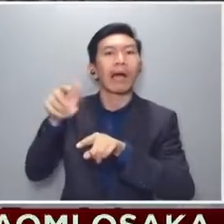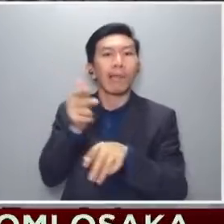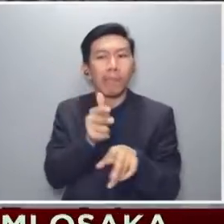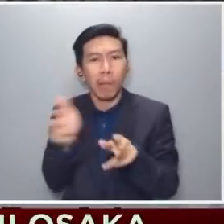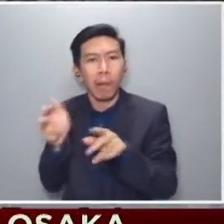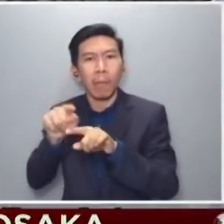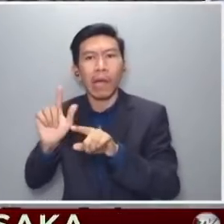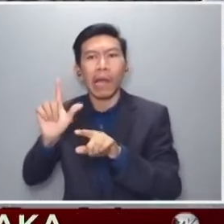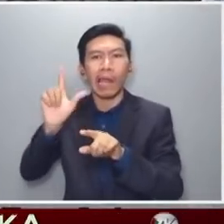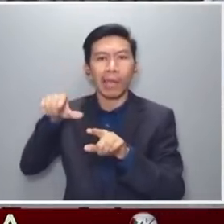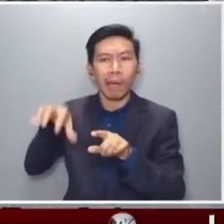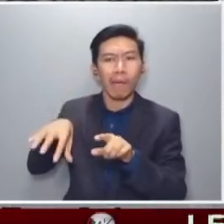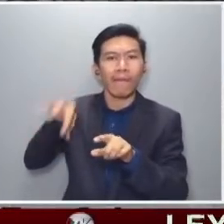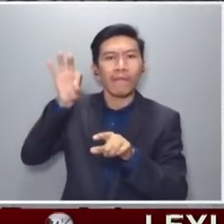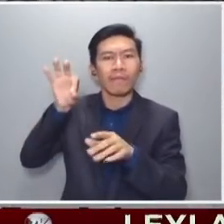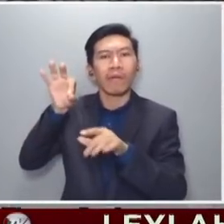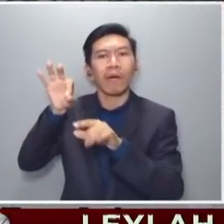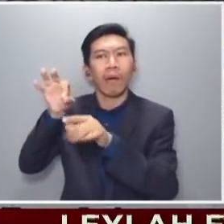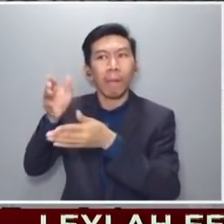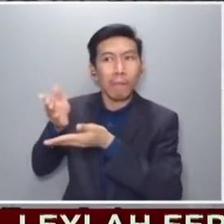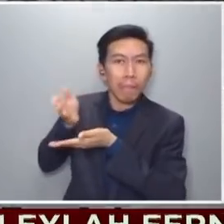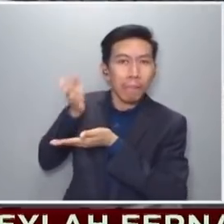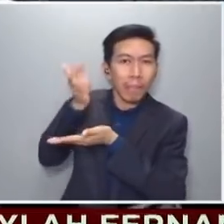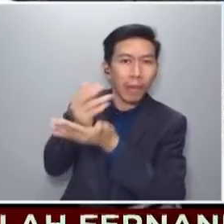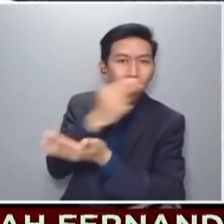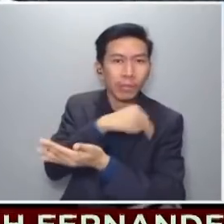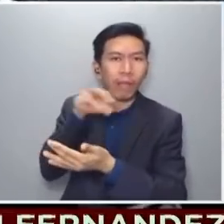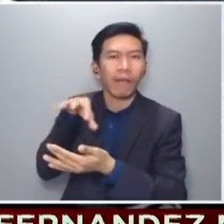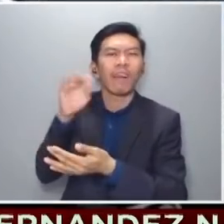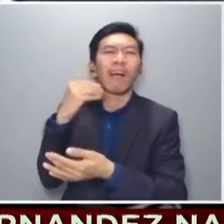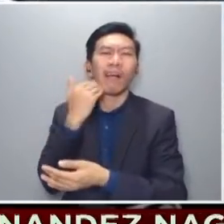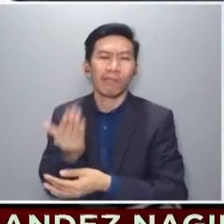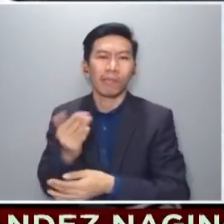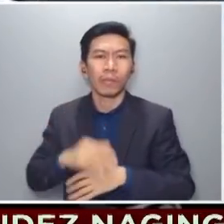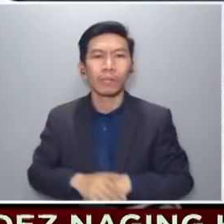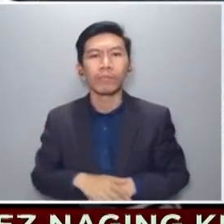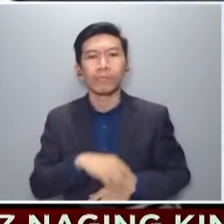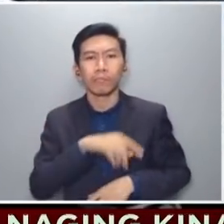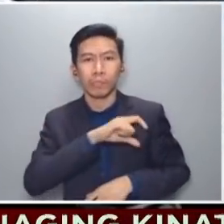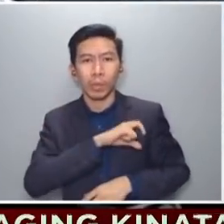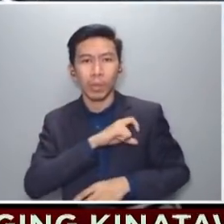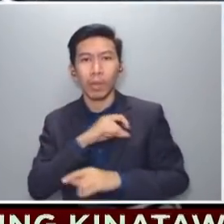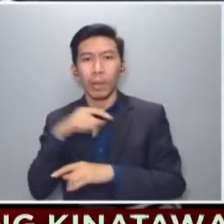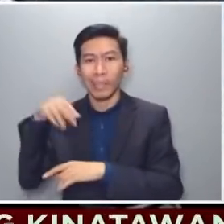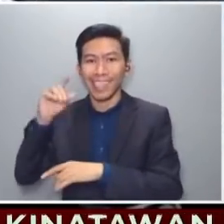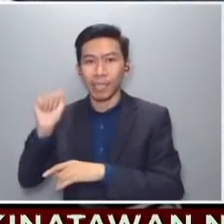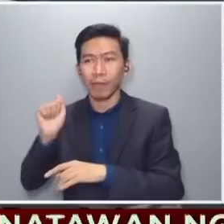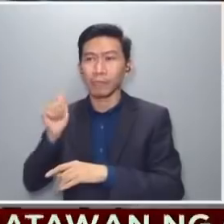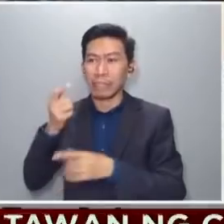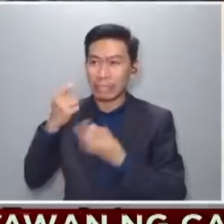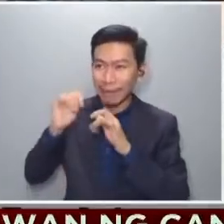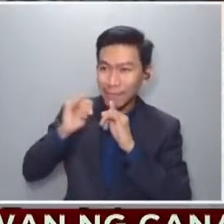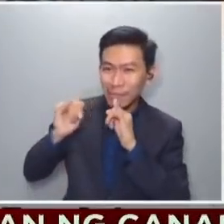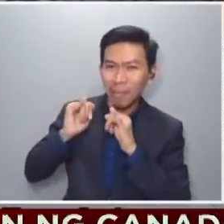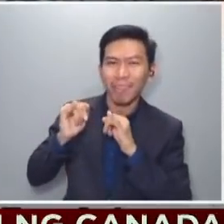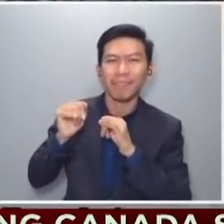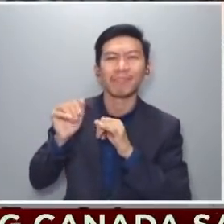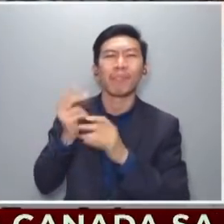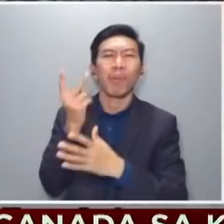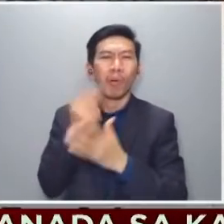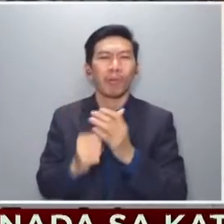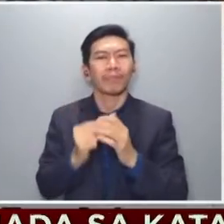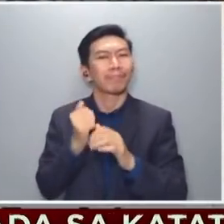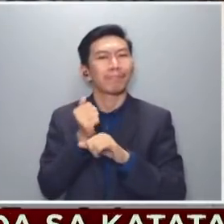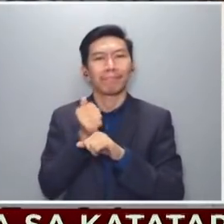na nang dalhin sa ospital. Kapwa tumangging magbigay ng panayam ang PNP at ang PDEA. Nico Bawa,